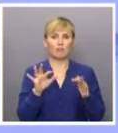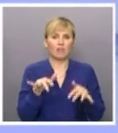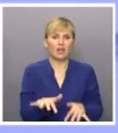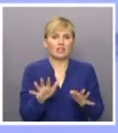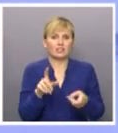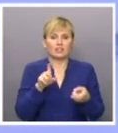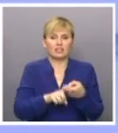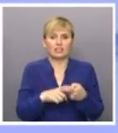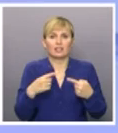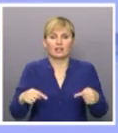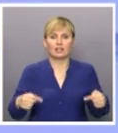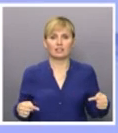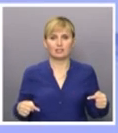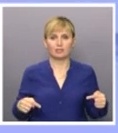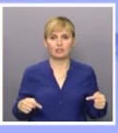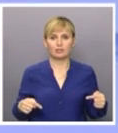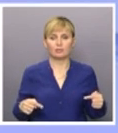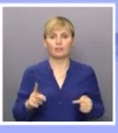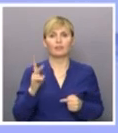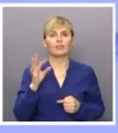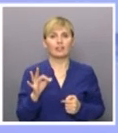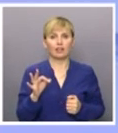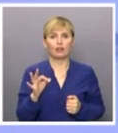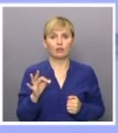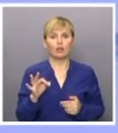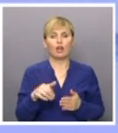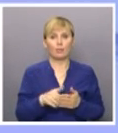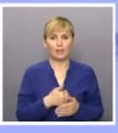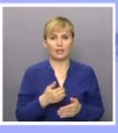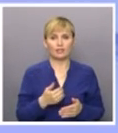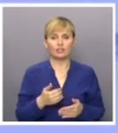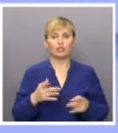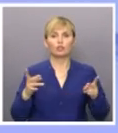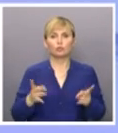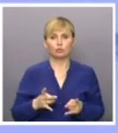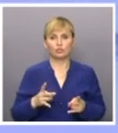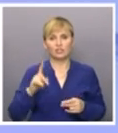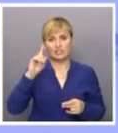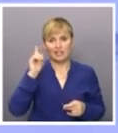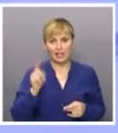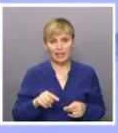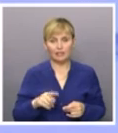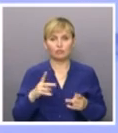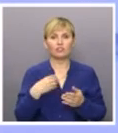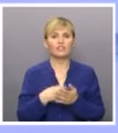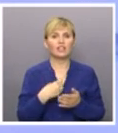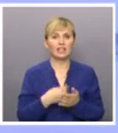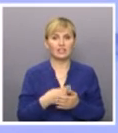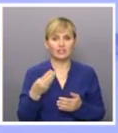рыб сейчас очень многие выращиваются. Но, опять же, это нужны знания, нужны финансовые